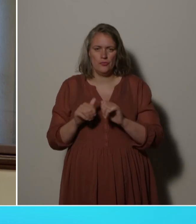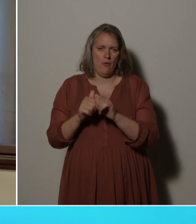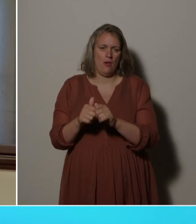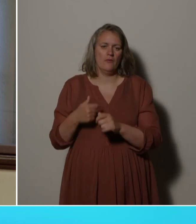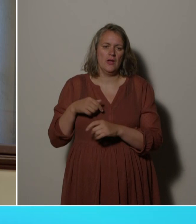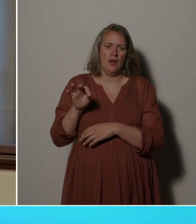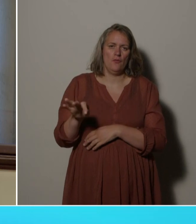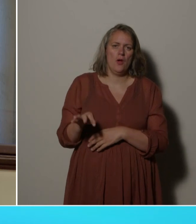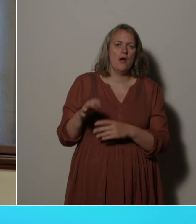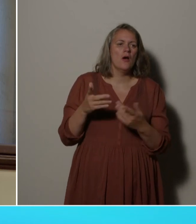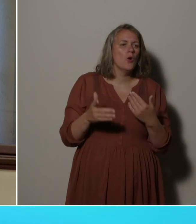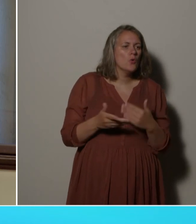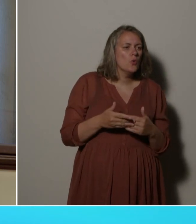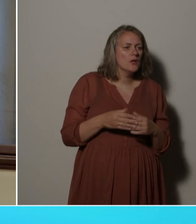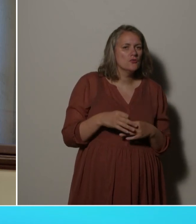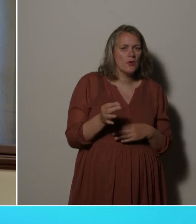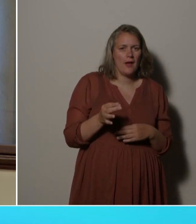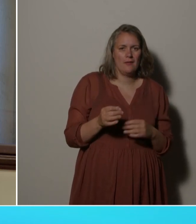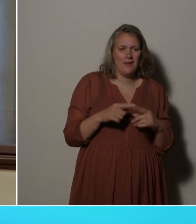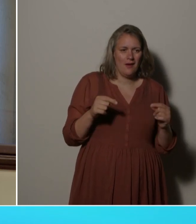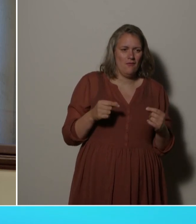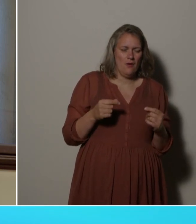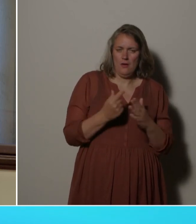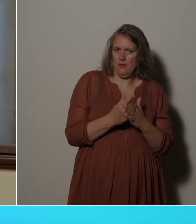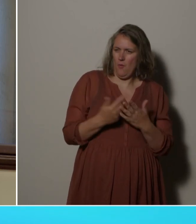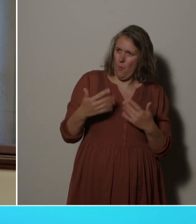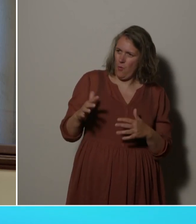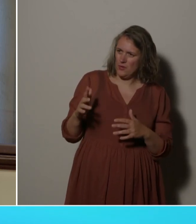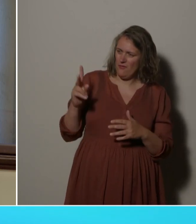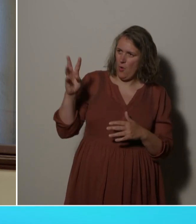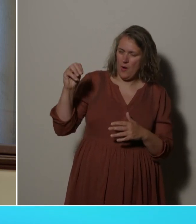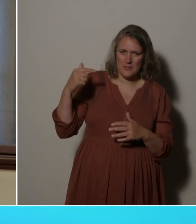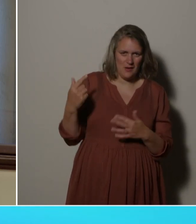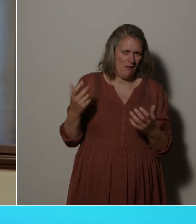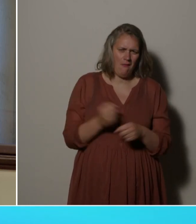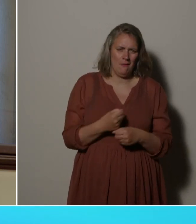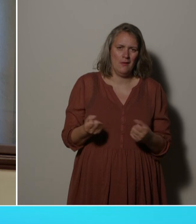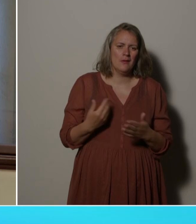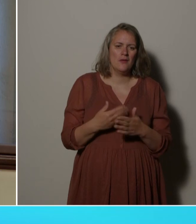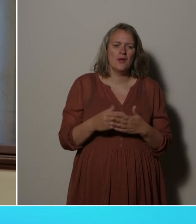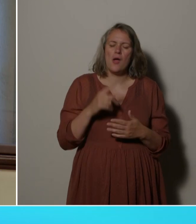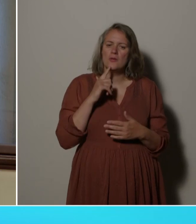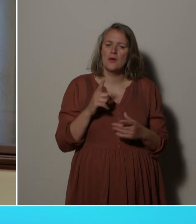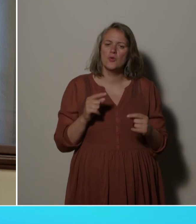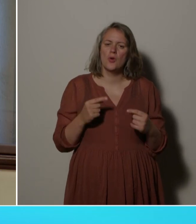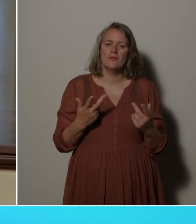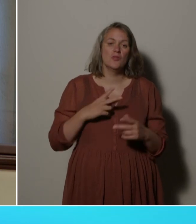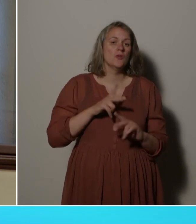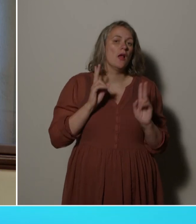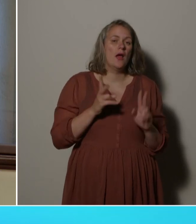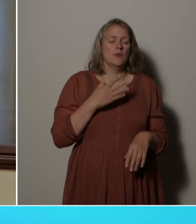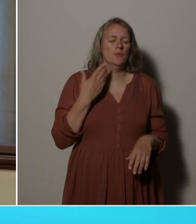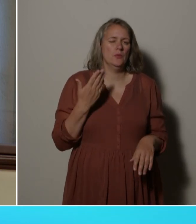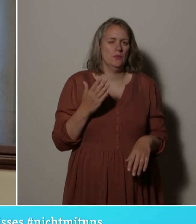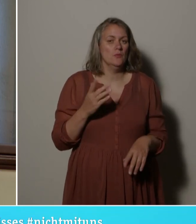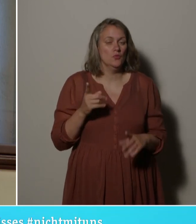mal Kurzstreckentarife nicht machen ohne VMT. Und das ist übrigens, und das wurde richtig gesagt, auch nicht unbedingt sozial gerecht. Und